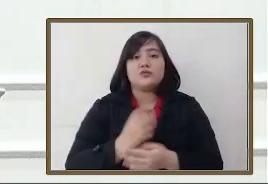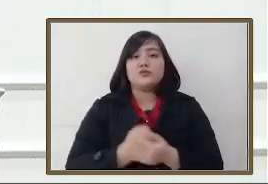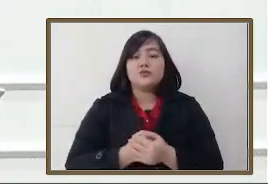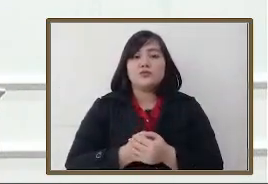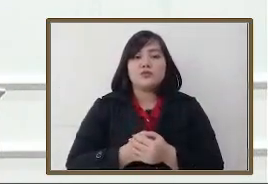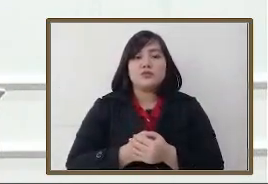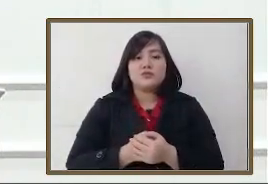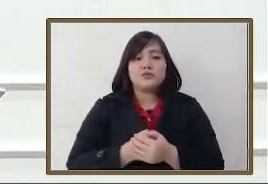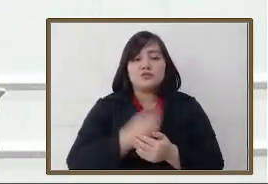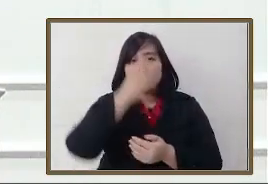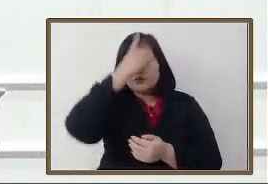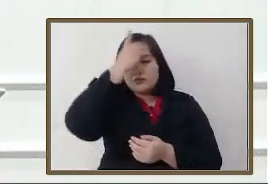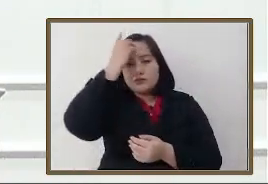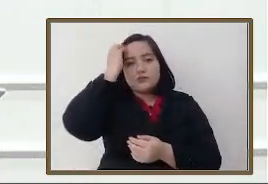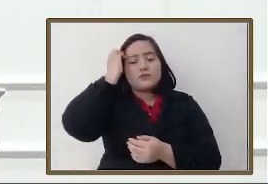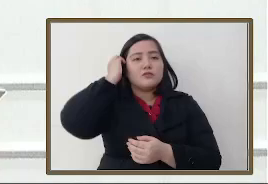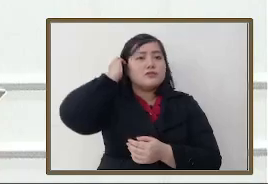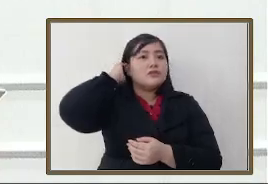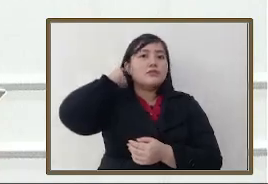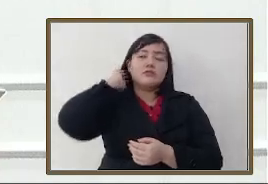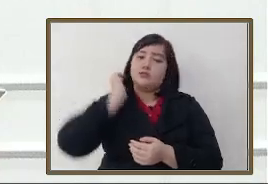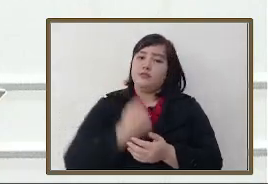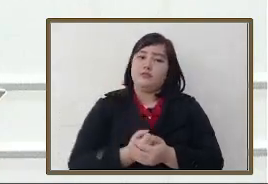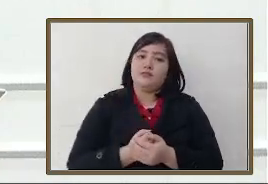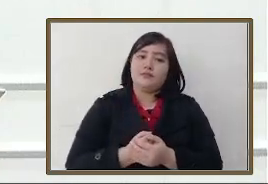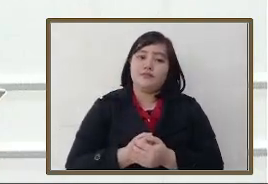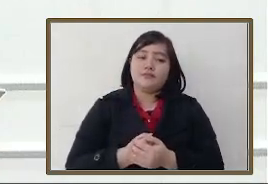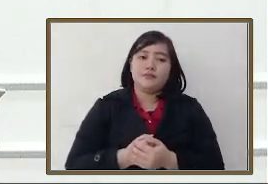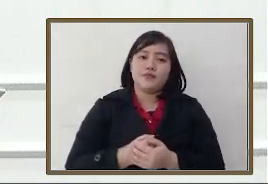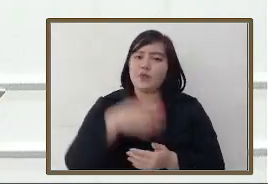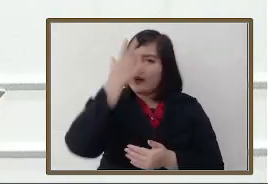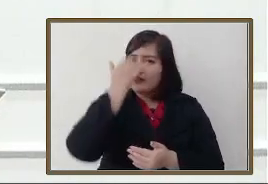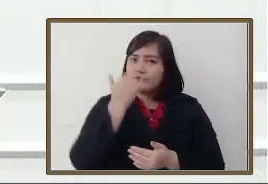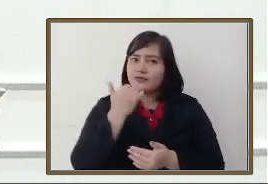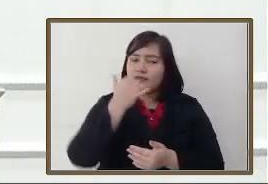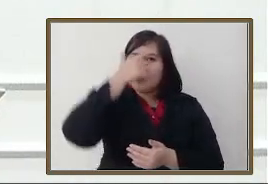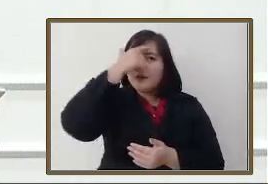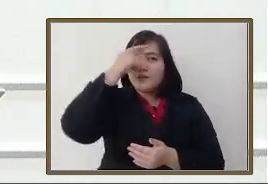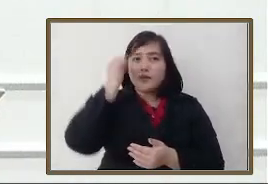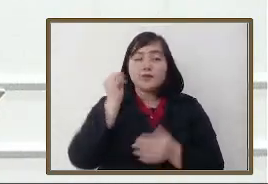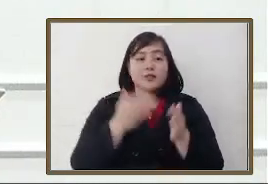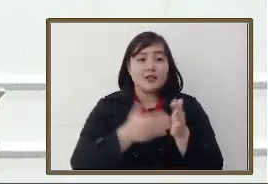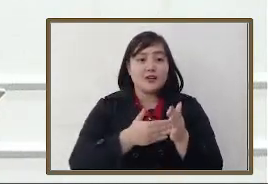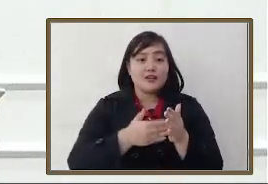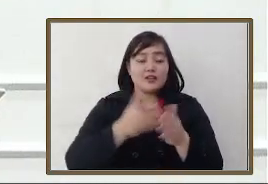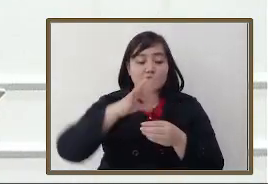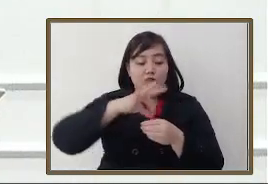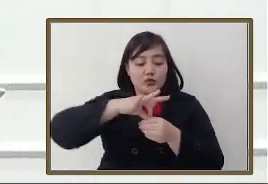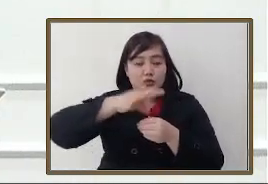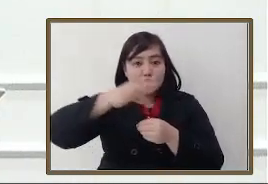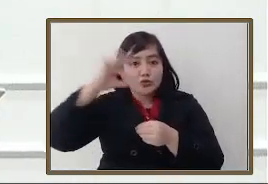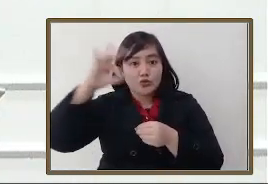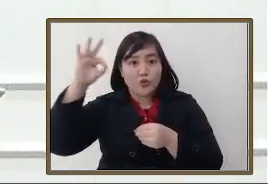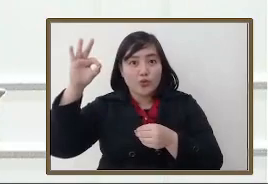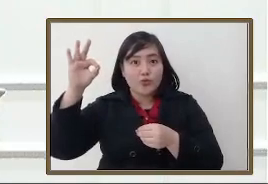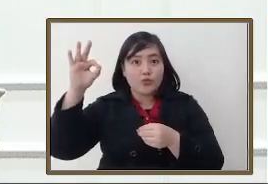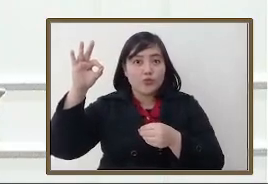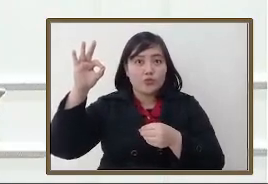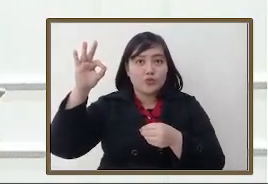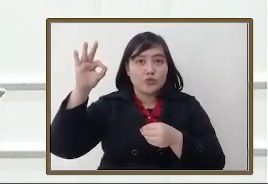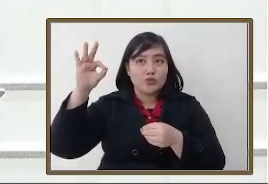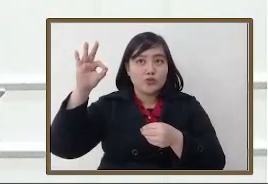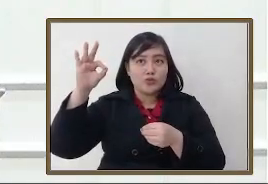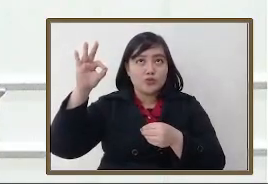Did you get that? Are you getting the point? Bakit po? Kasi yung kaluluwa ay kontrolado po yan ng spirit.